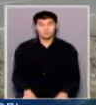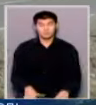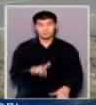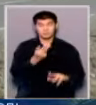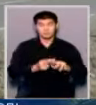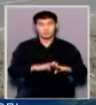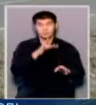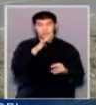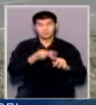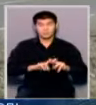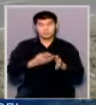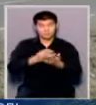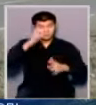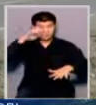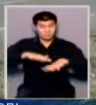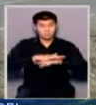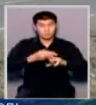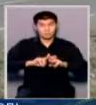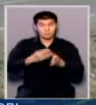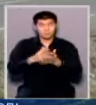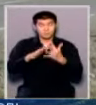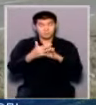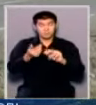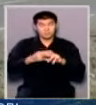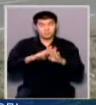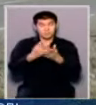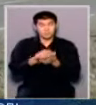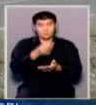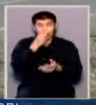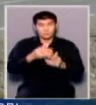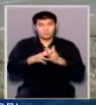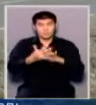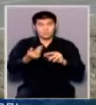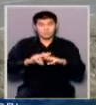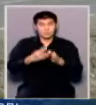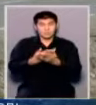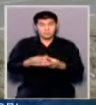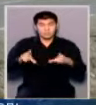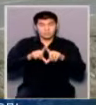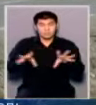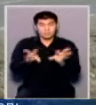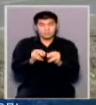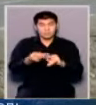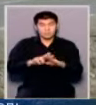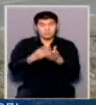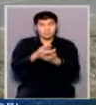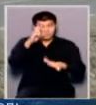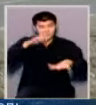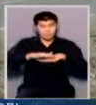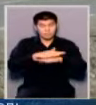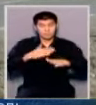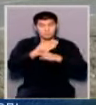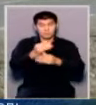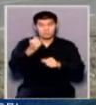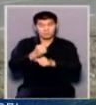кезде осындай елдің азаматтары, ауылымыздың шаруашылықтары, мекемелері бірлесіп осы елге көмек жасайық